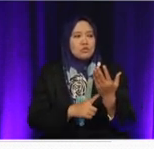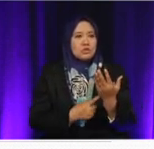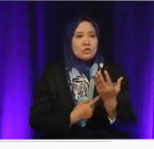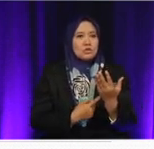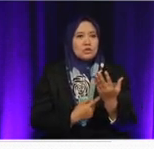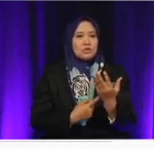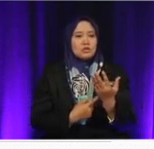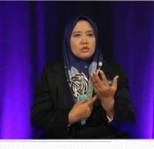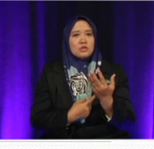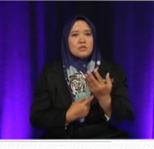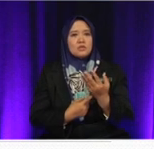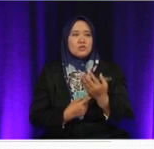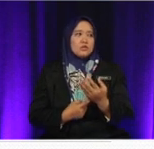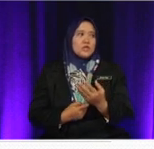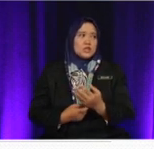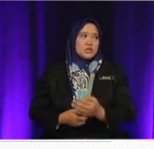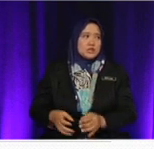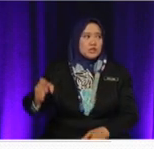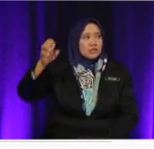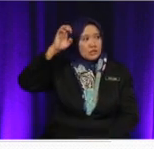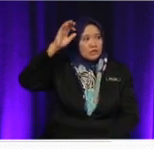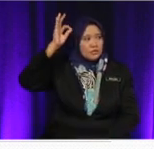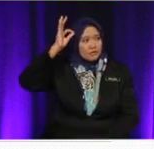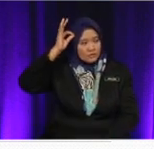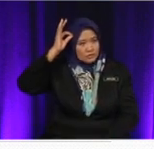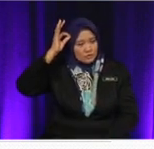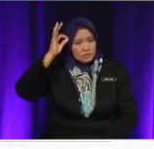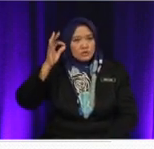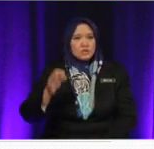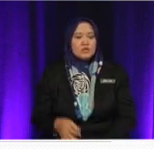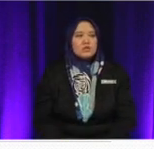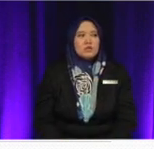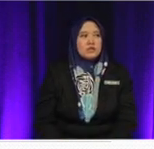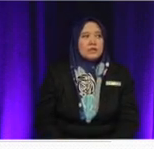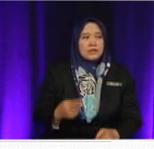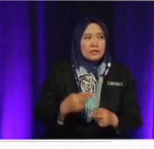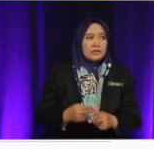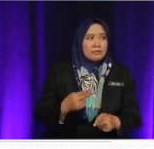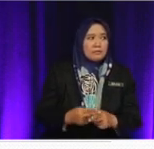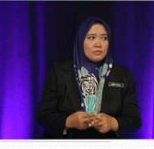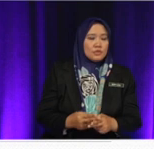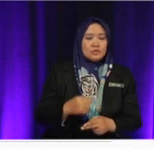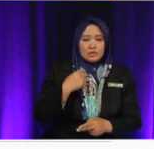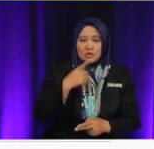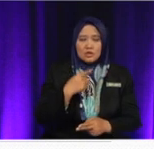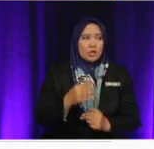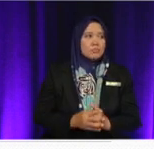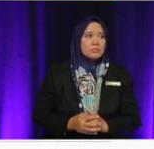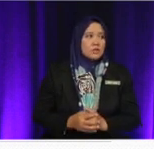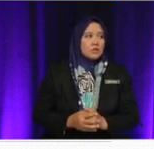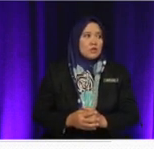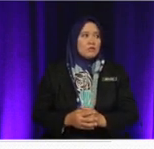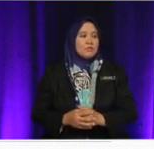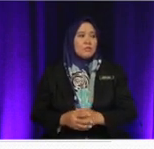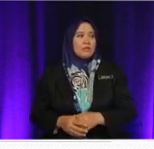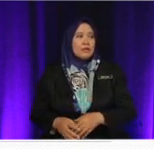kalau Encik Fauzi, kalau Encik Hafiz, tulis Encik Hafiz. Sebab kes tadi berkaitan Encik Fauzi, tulislah Encik Fauzi perlu memiliki kemahiran komunikasi.